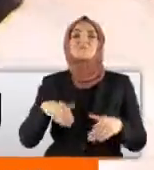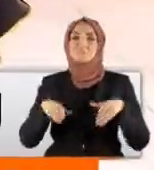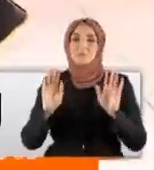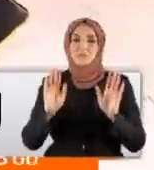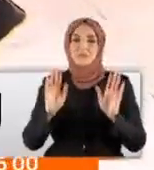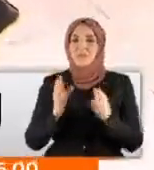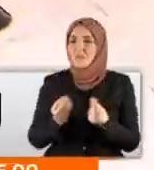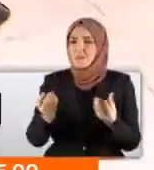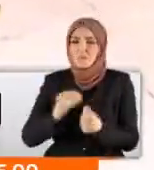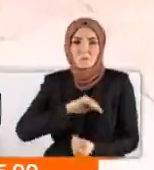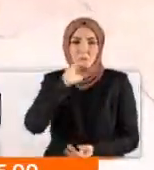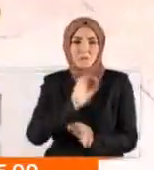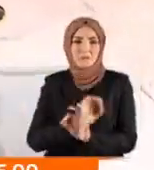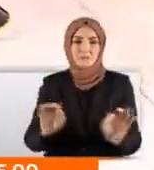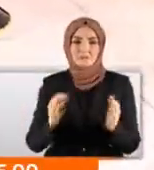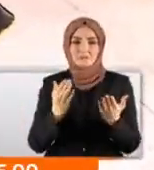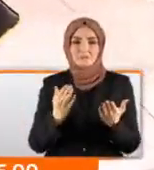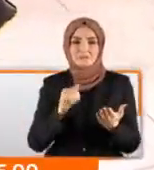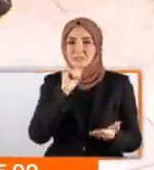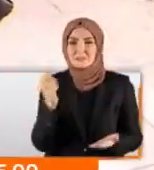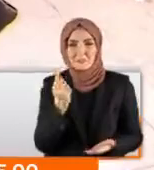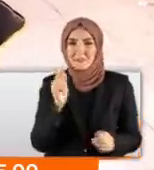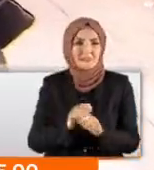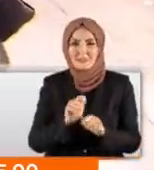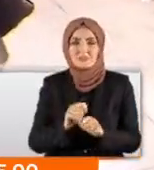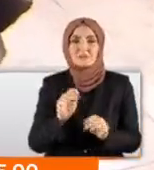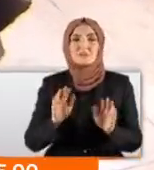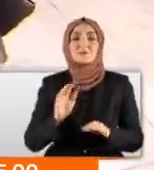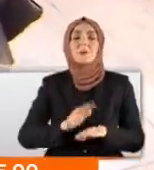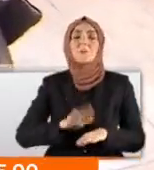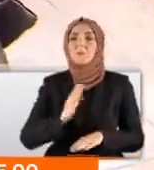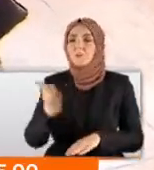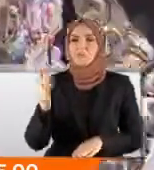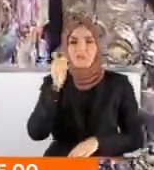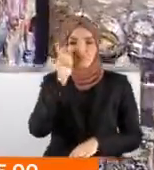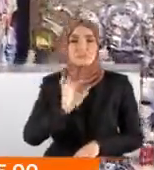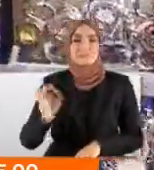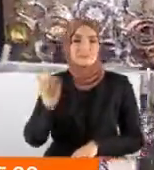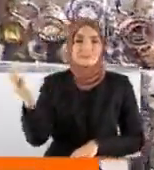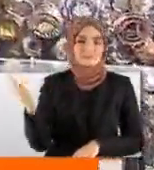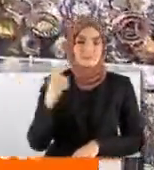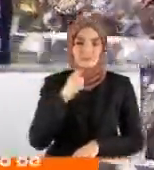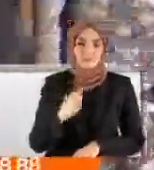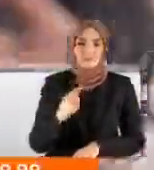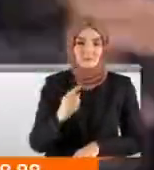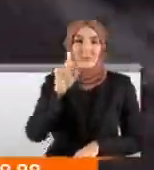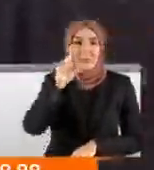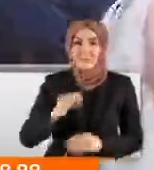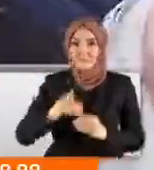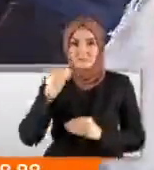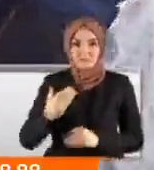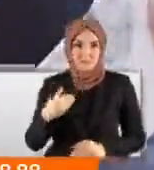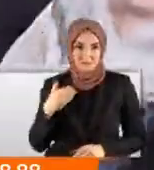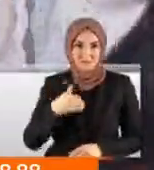düşmüyor. Hiç virüsle alakalı yok. Dikkat etmiyor mu insanlar? Hiç etmiyorlar. Bugün ilk defa çıktık dışarıya çok uzun